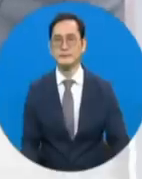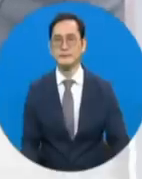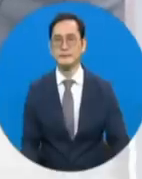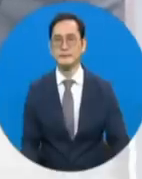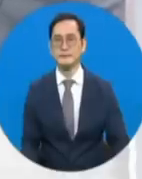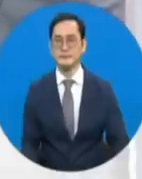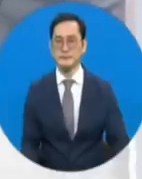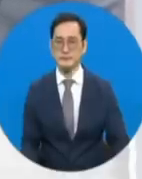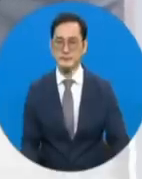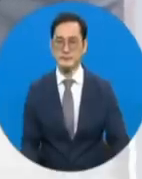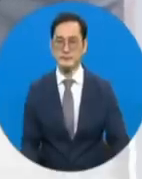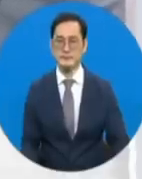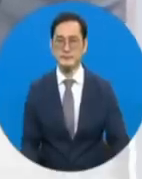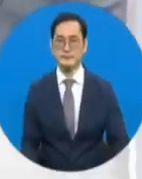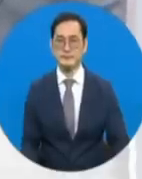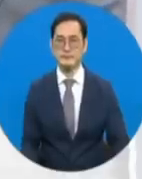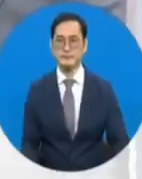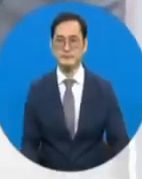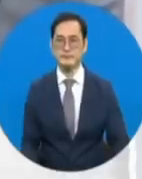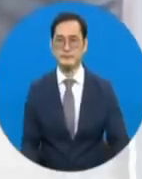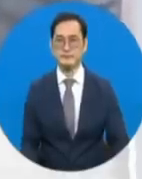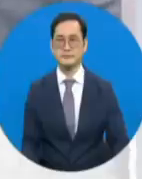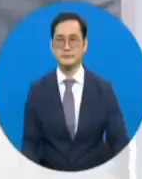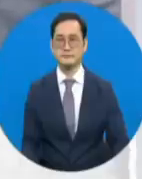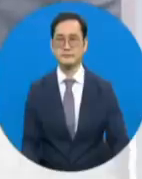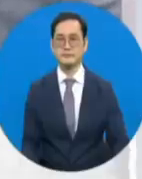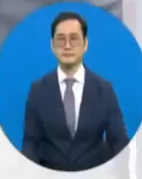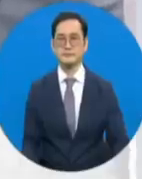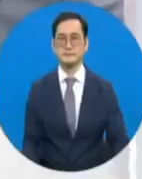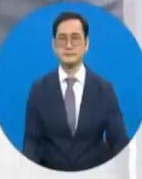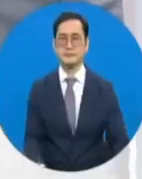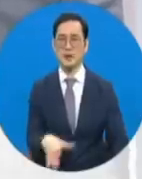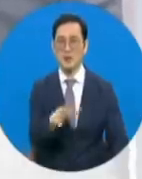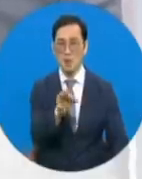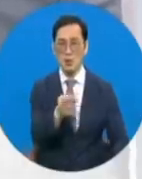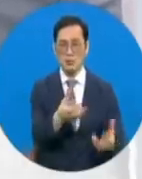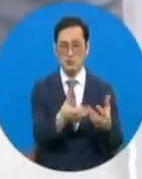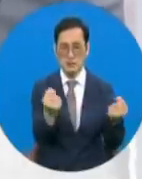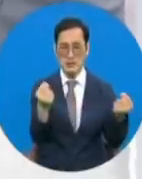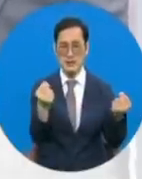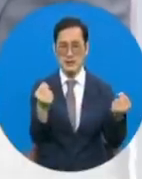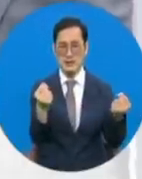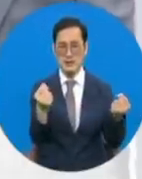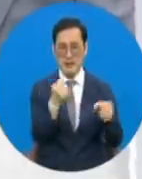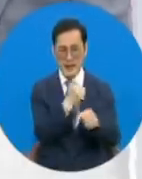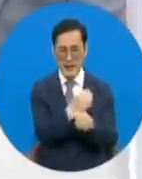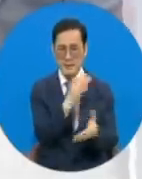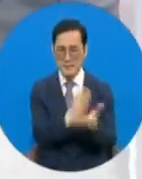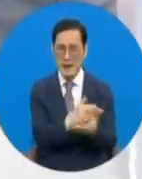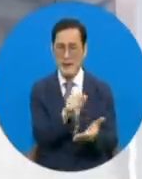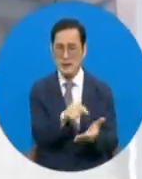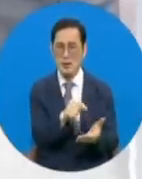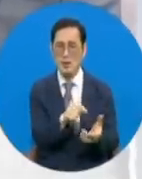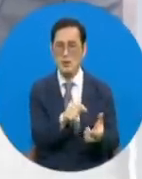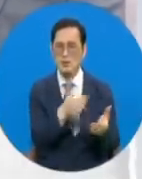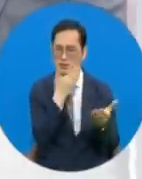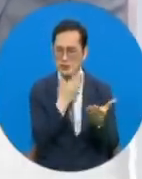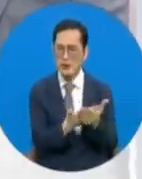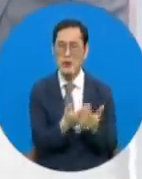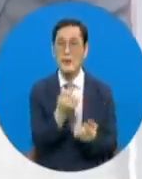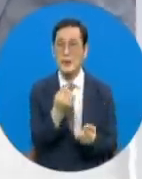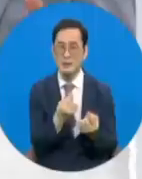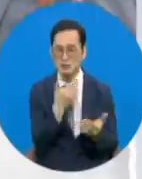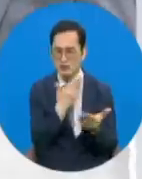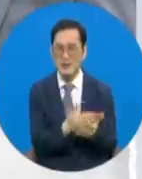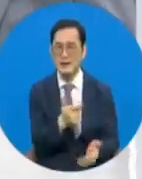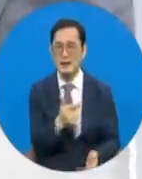지금 이제 이 시점은 단순히 수신료를 분리할 거냐 말 거냐의 문제가 아니라, 아까 김병민 최고도 얘기했습니다만은